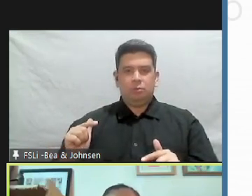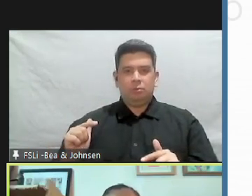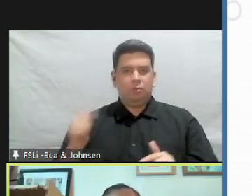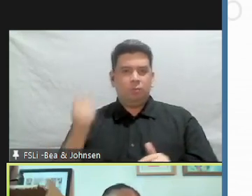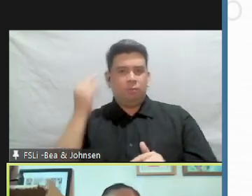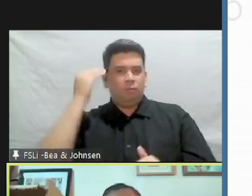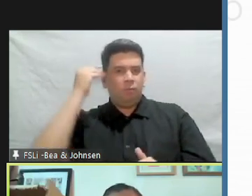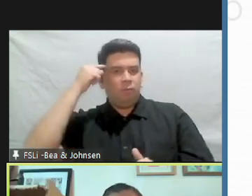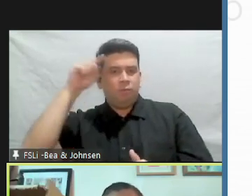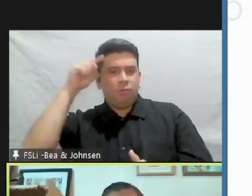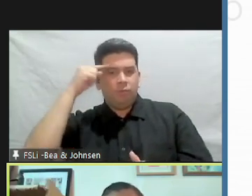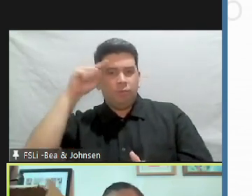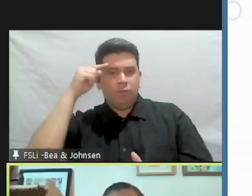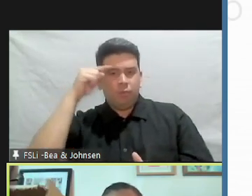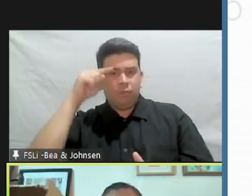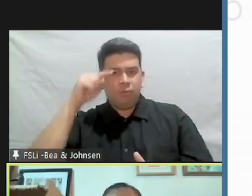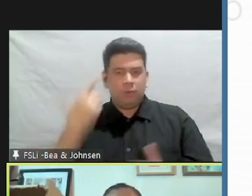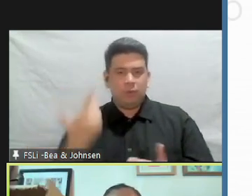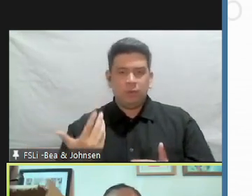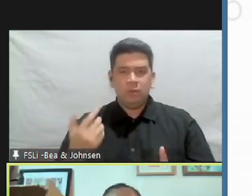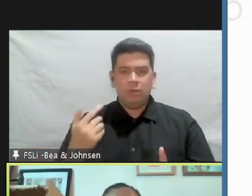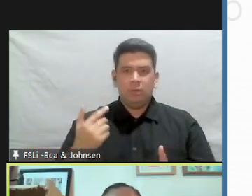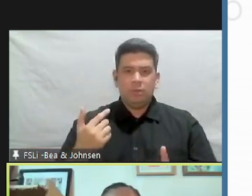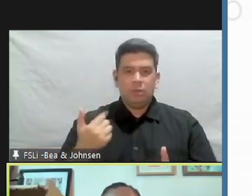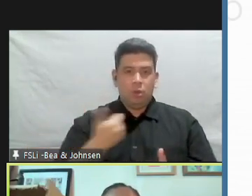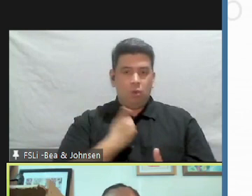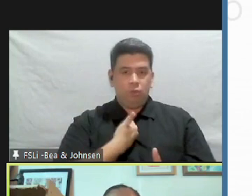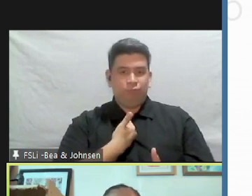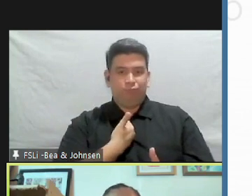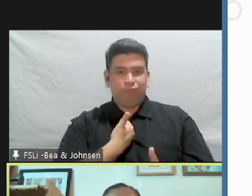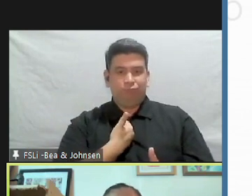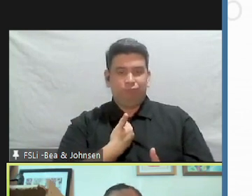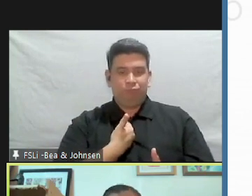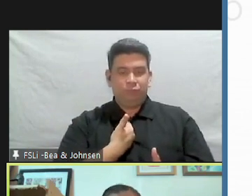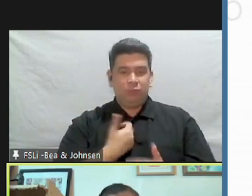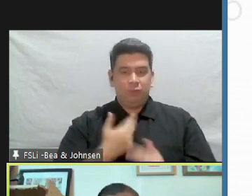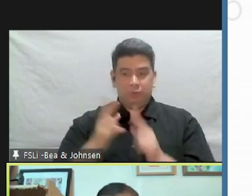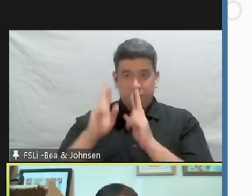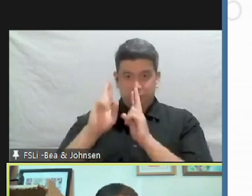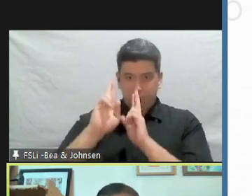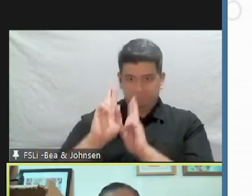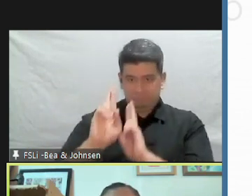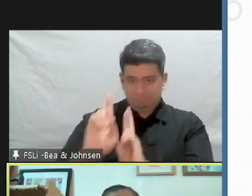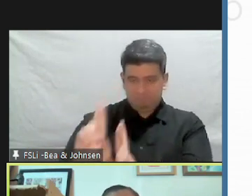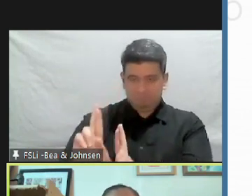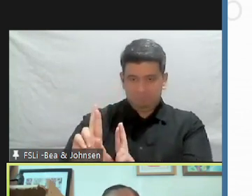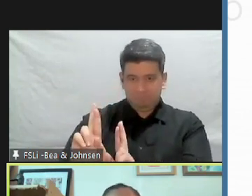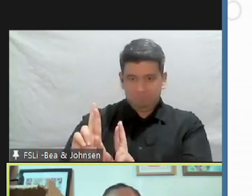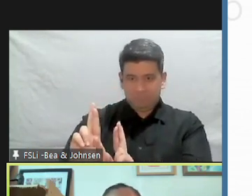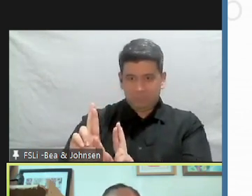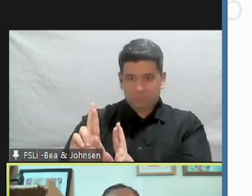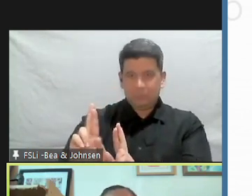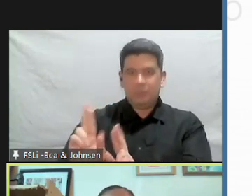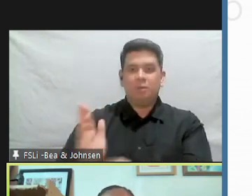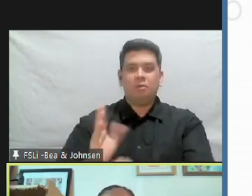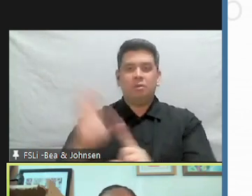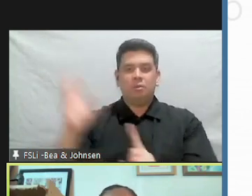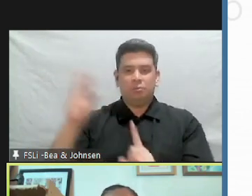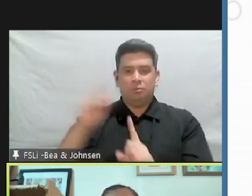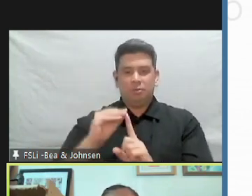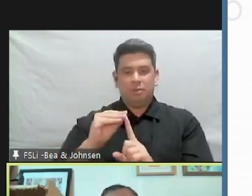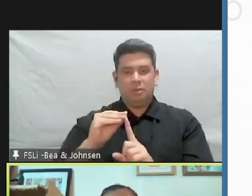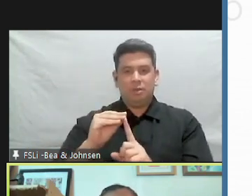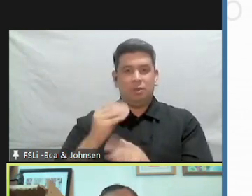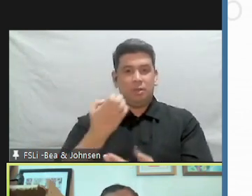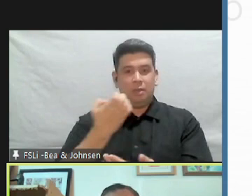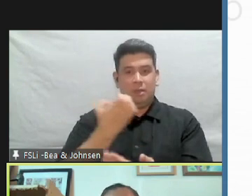edukasyon. Sa pagsusulong nito, mas nakikilala at narirespeto ang ating kultura at uunlad din ang ating ekonomiya